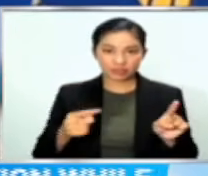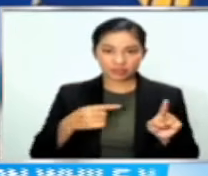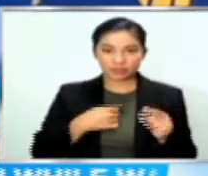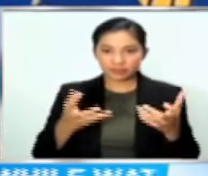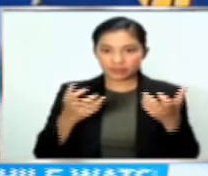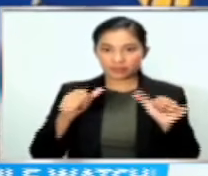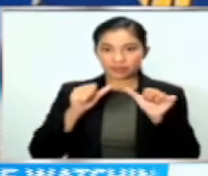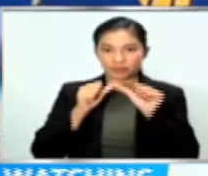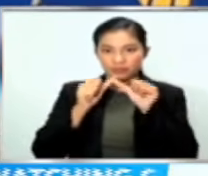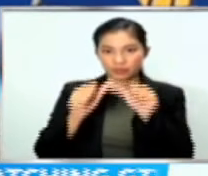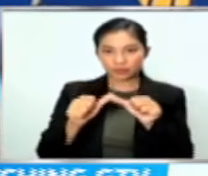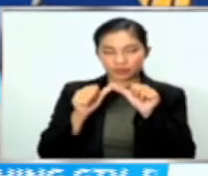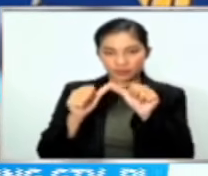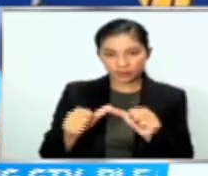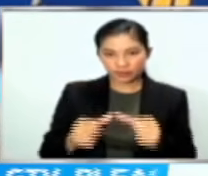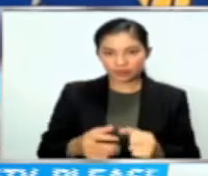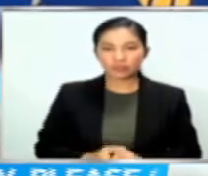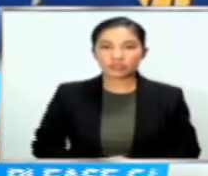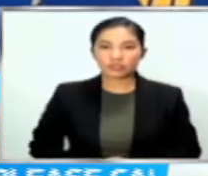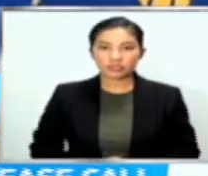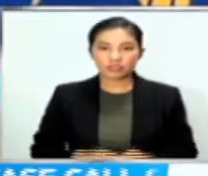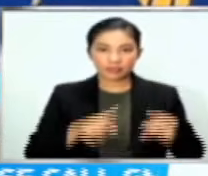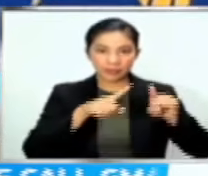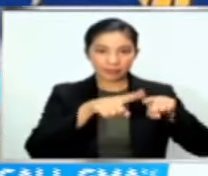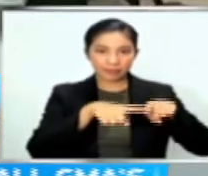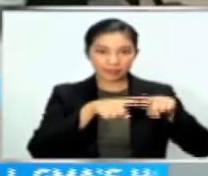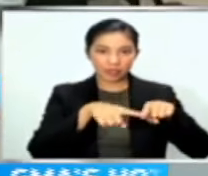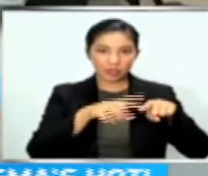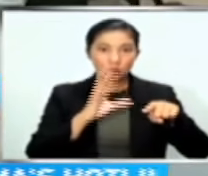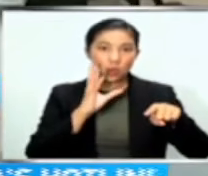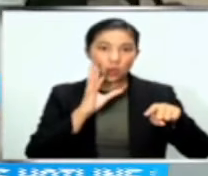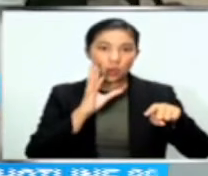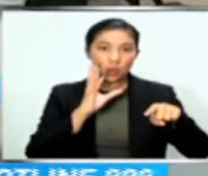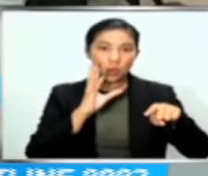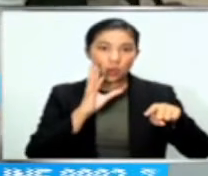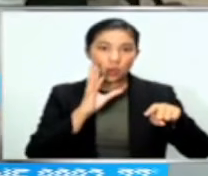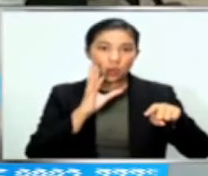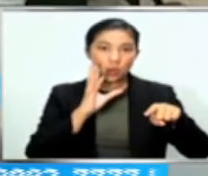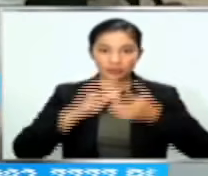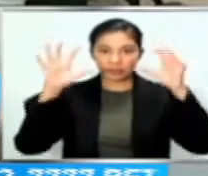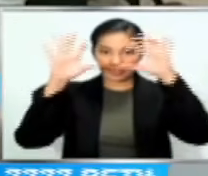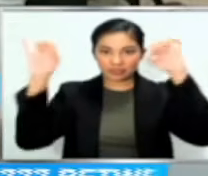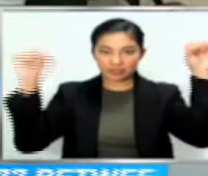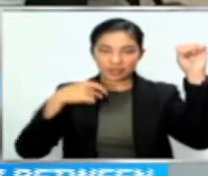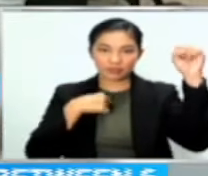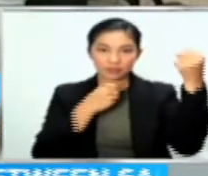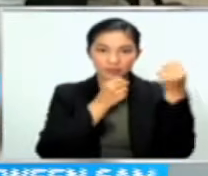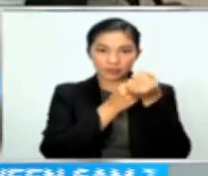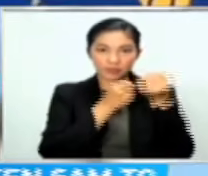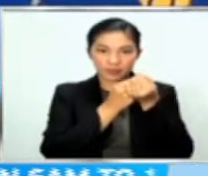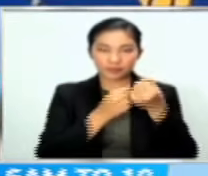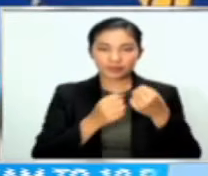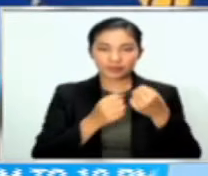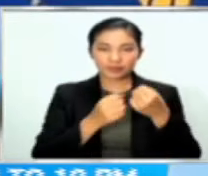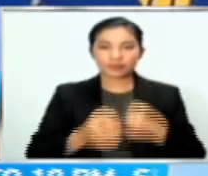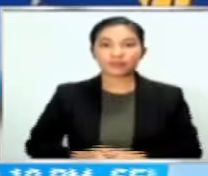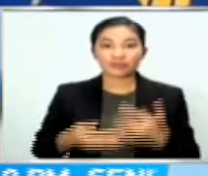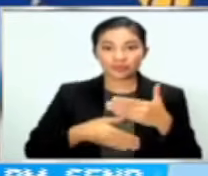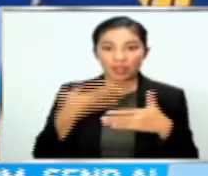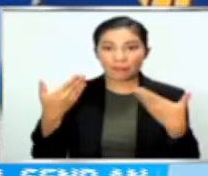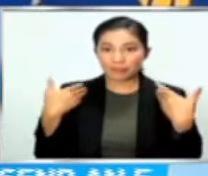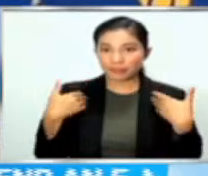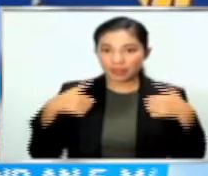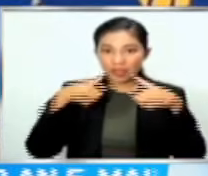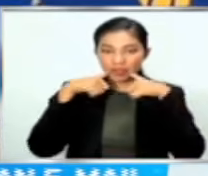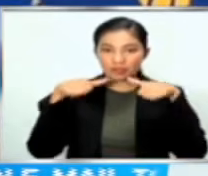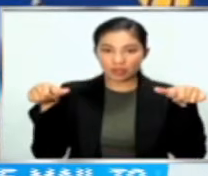would be dependent on also of the President that I will support. Kasunod ng pahayag na ito, nagpakawala hindi lang ng mga job kundi ng mga